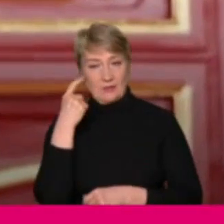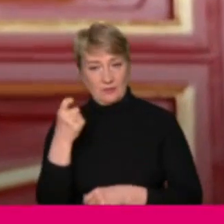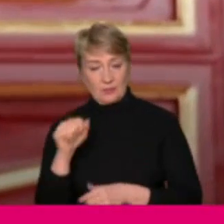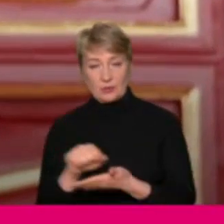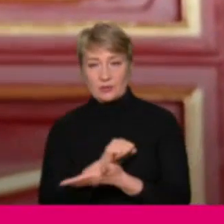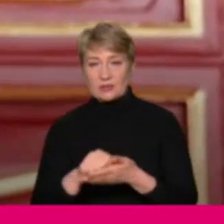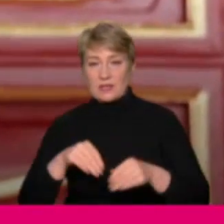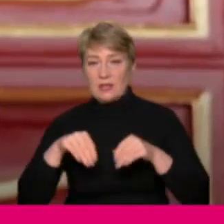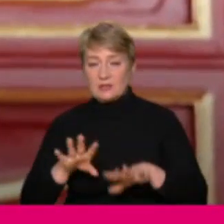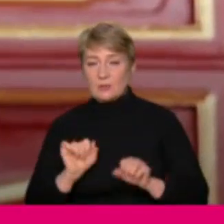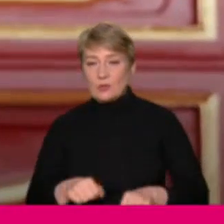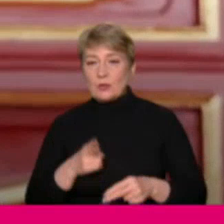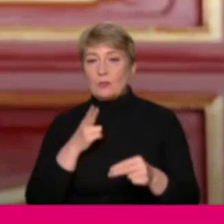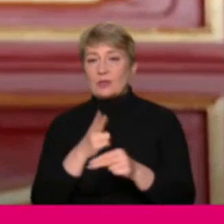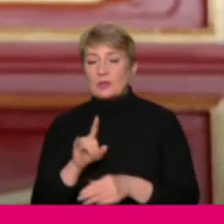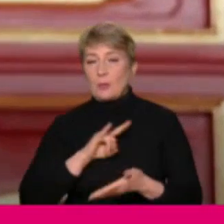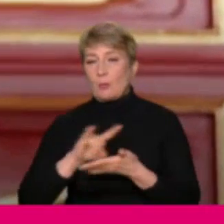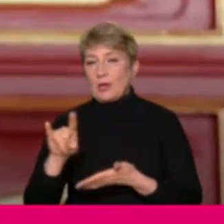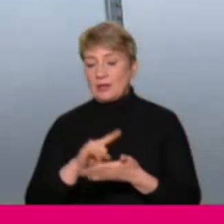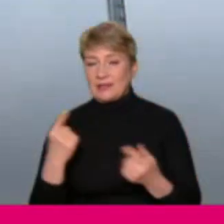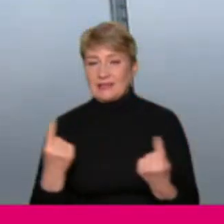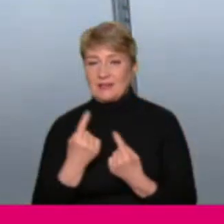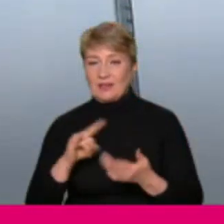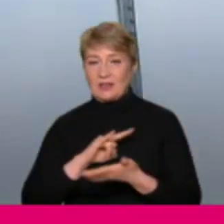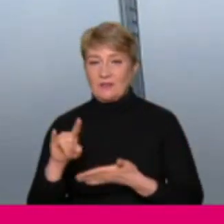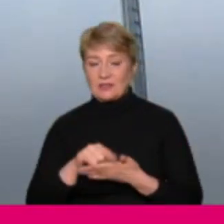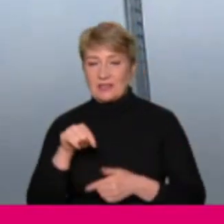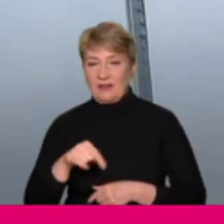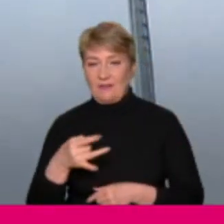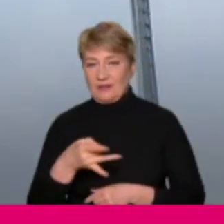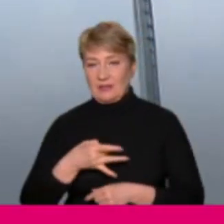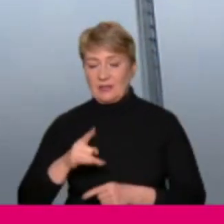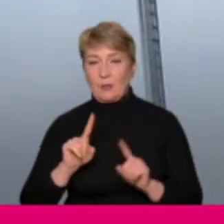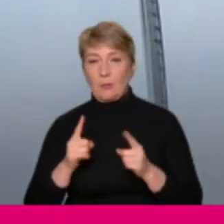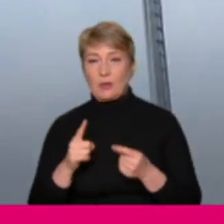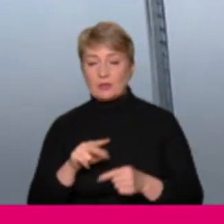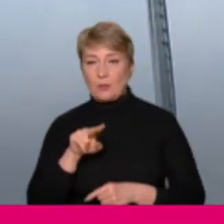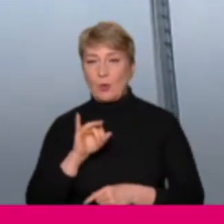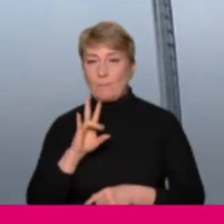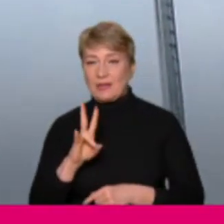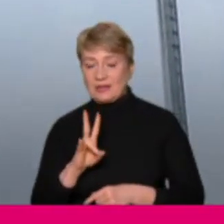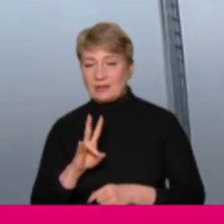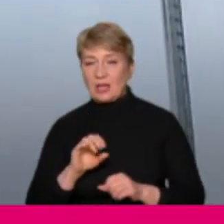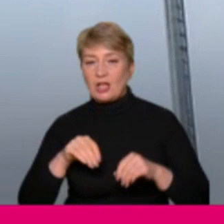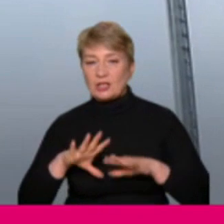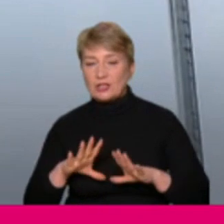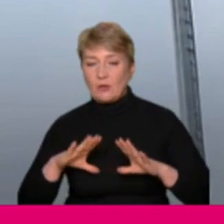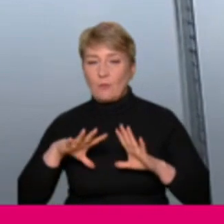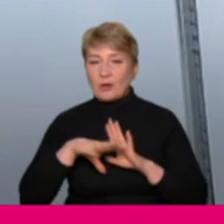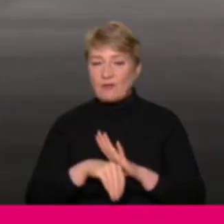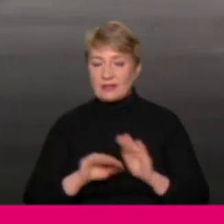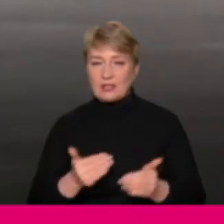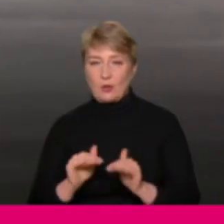це рішення може перешкодити по людям польотам цивільної авіації в даному регіоні чому Пекін вирішив впровадити обмеження поки що невідомо